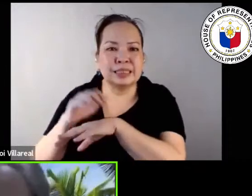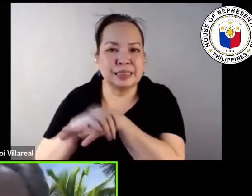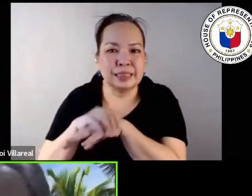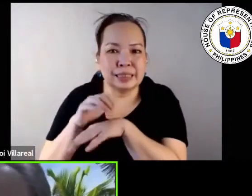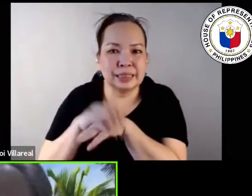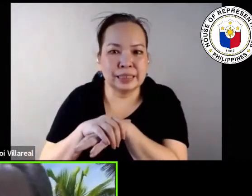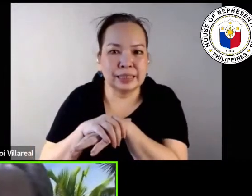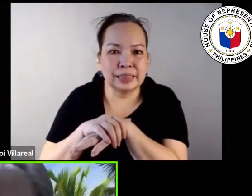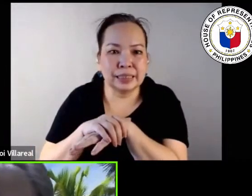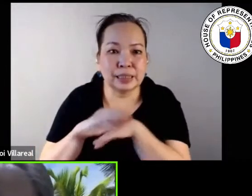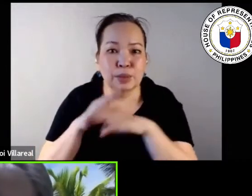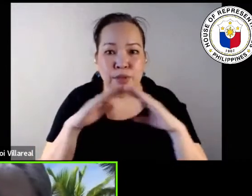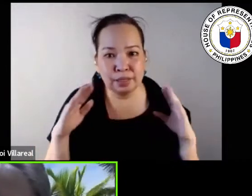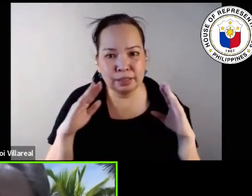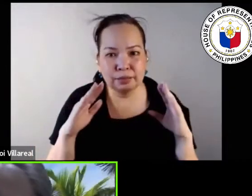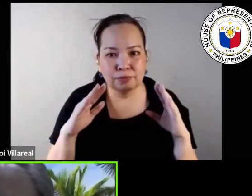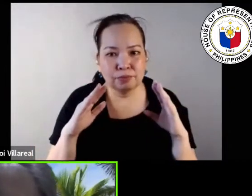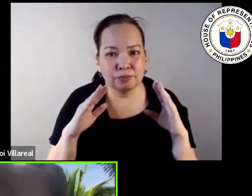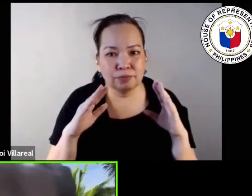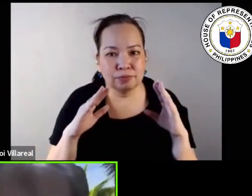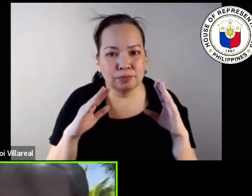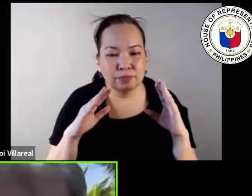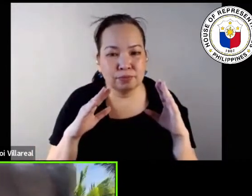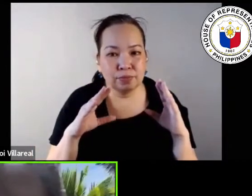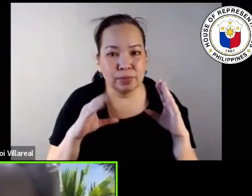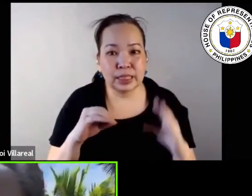sa bahay. At